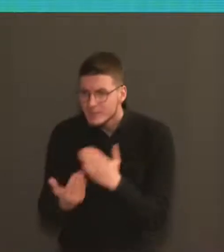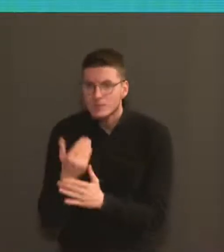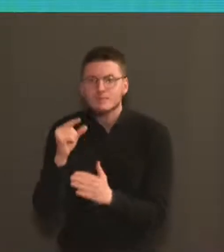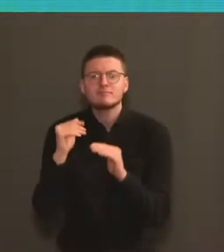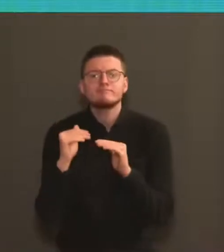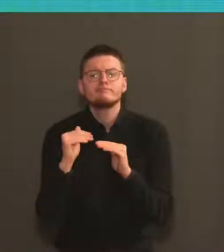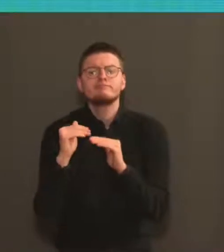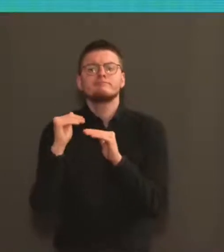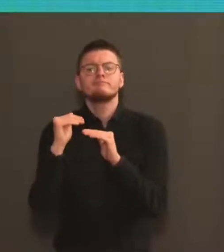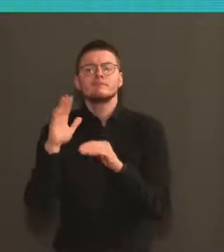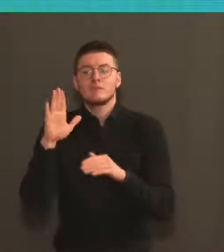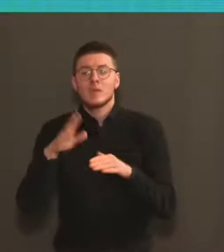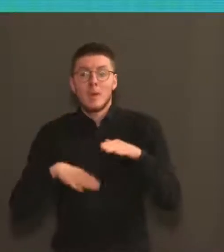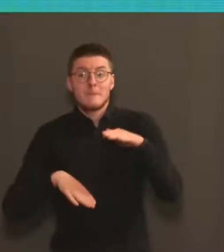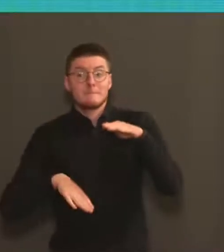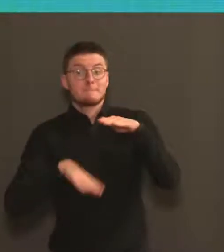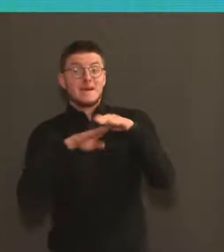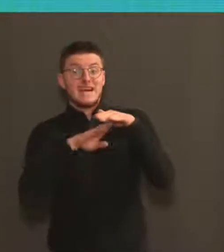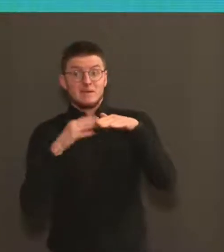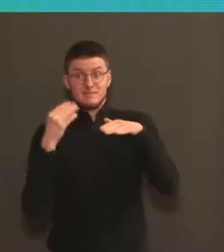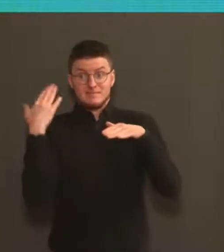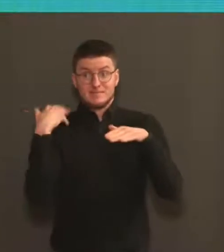3 november waren er in totaal